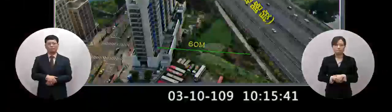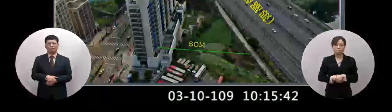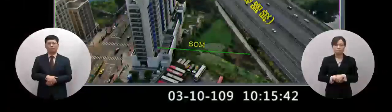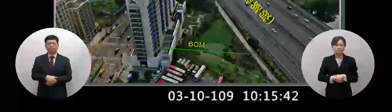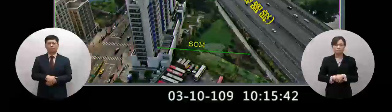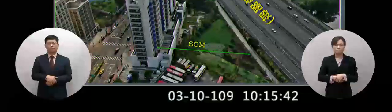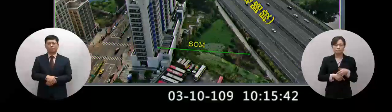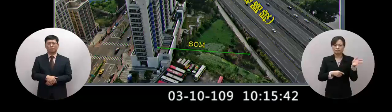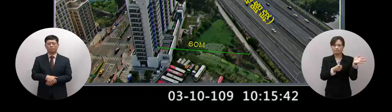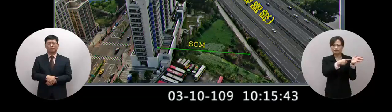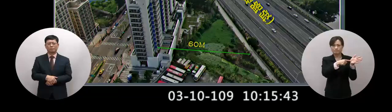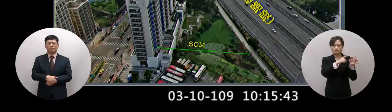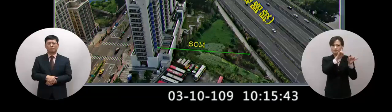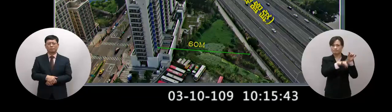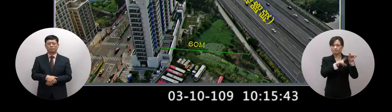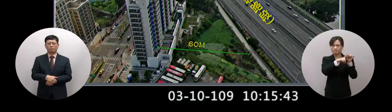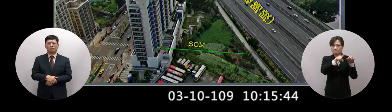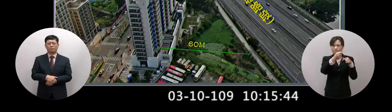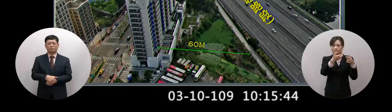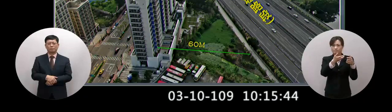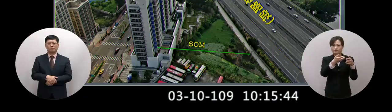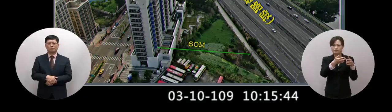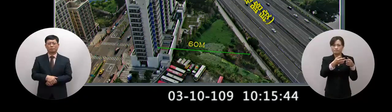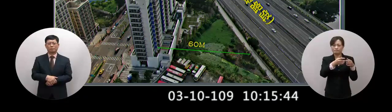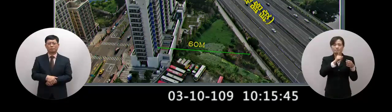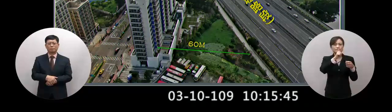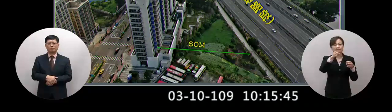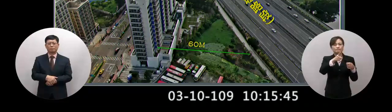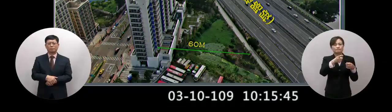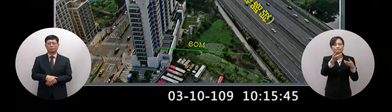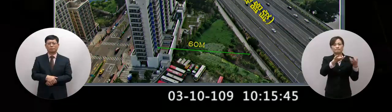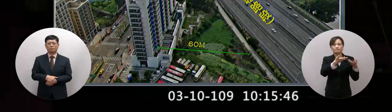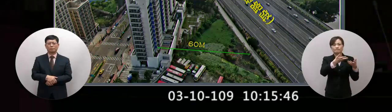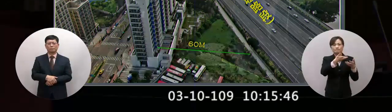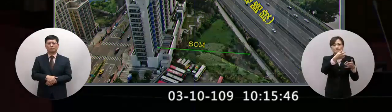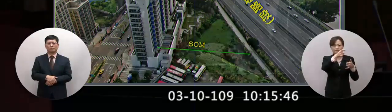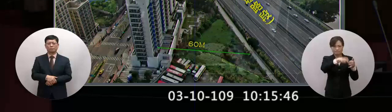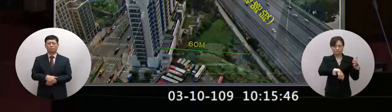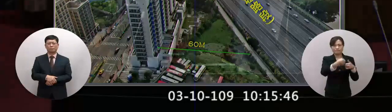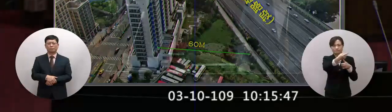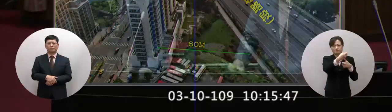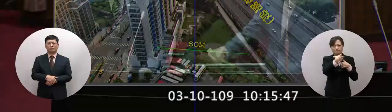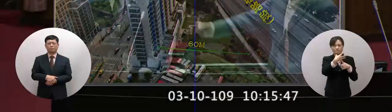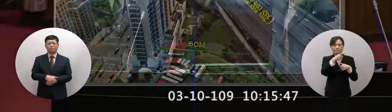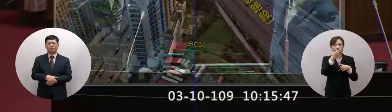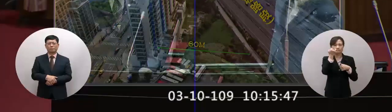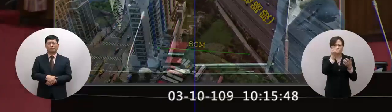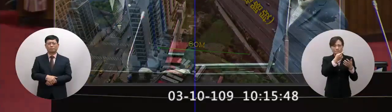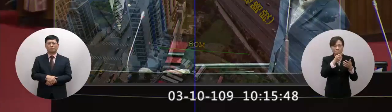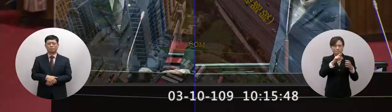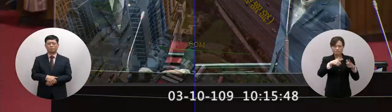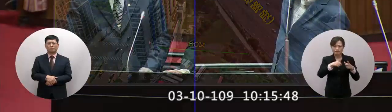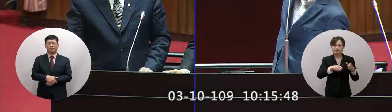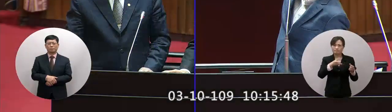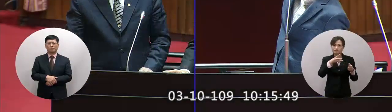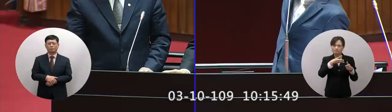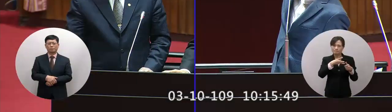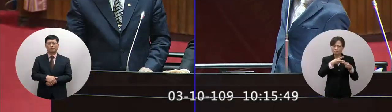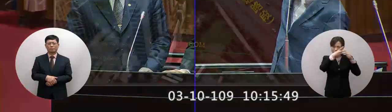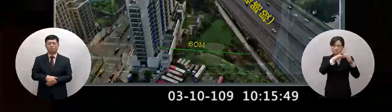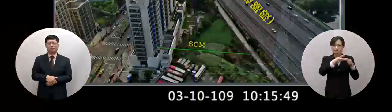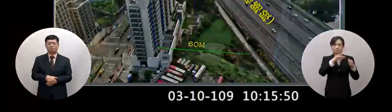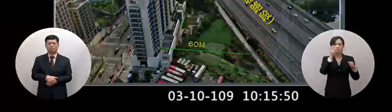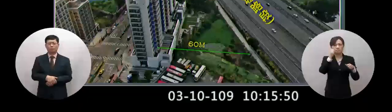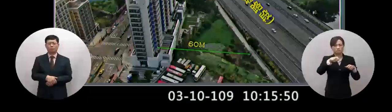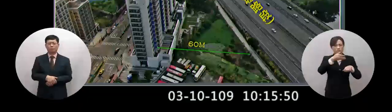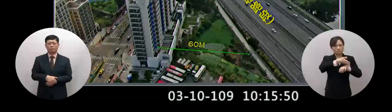是在中立的一个案子，澄清案。大概是第三次啊才过，因为哈、哦、它是斜的，